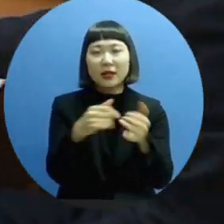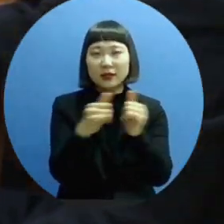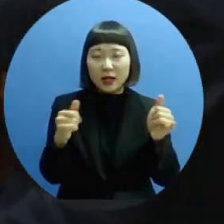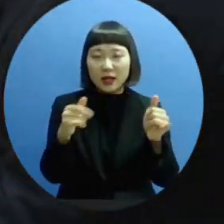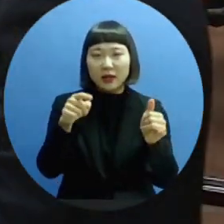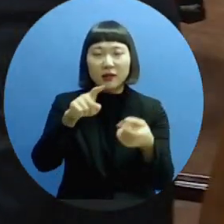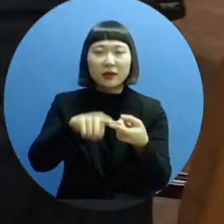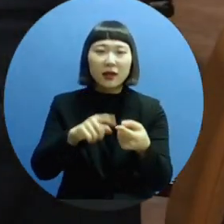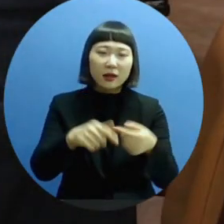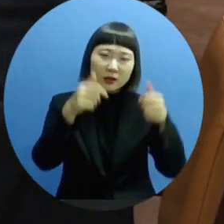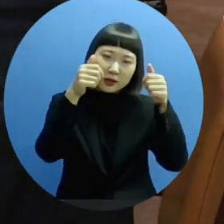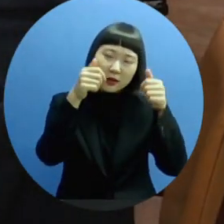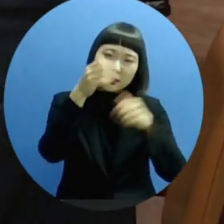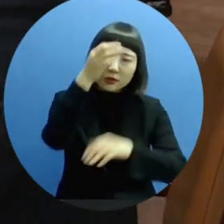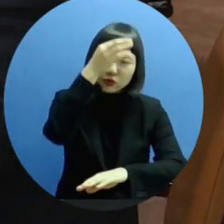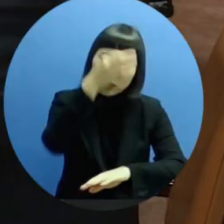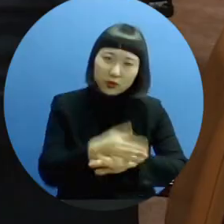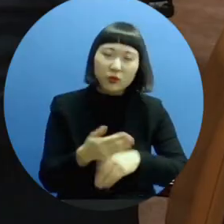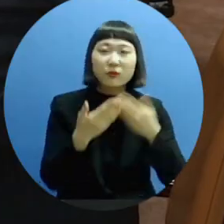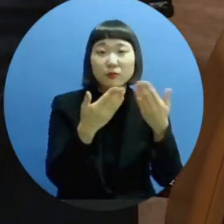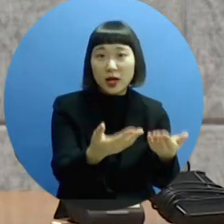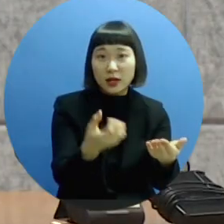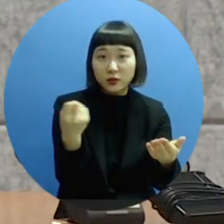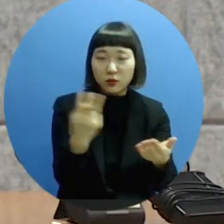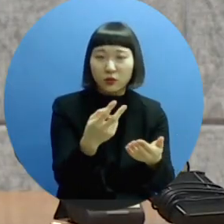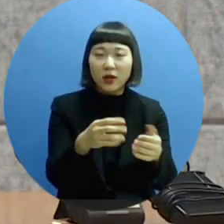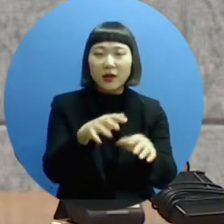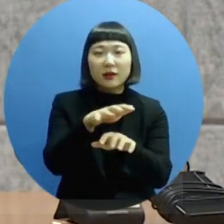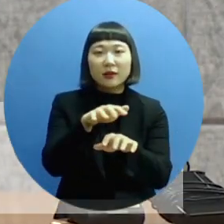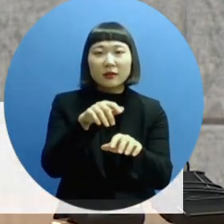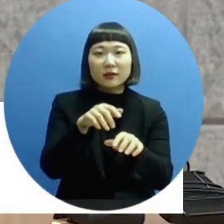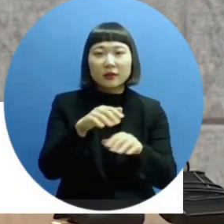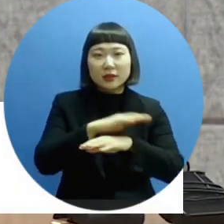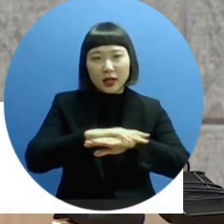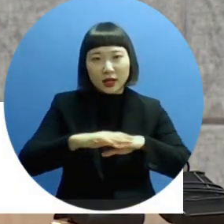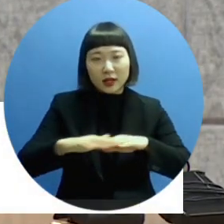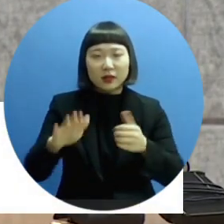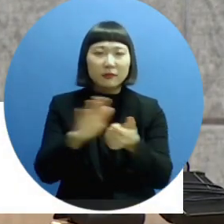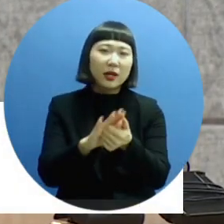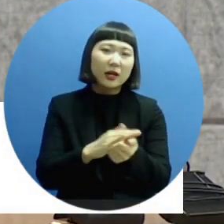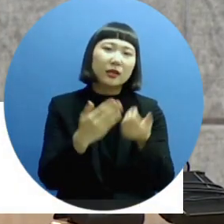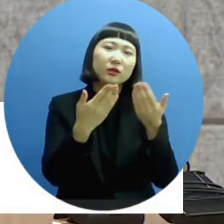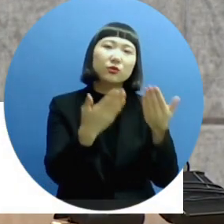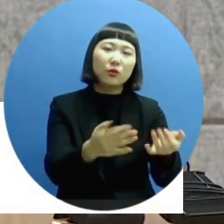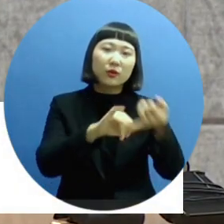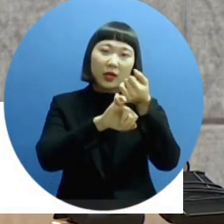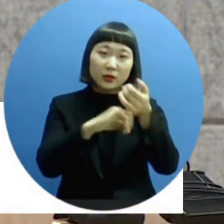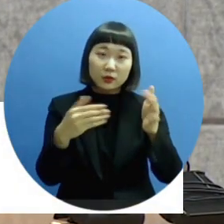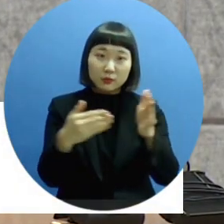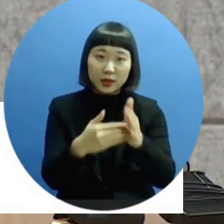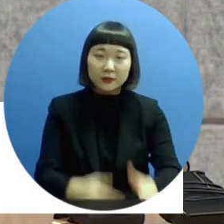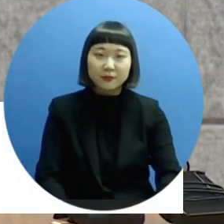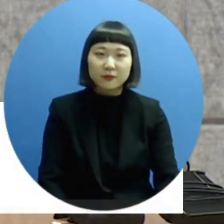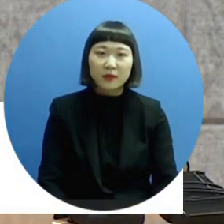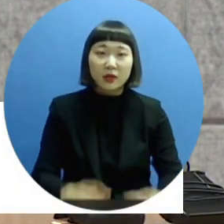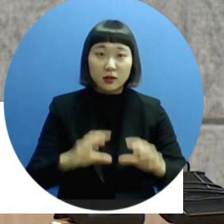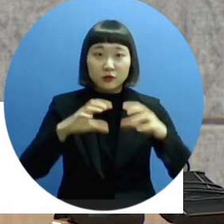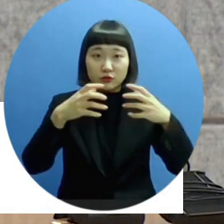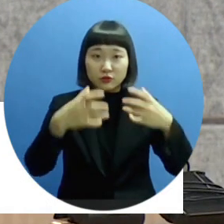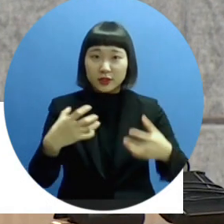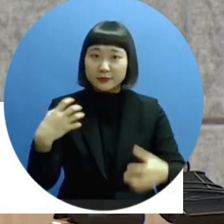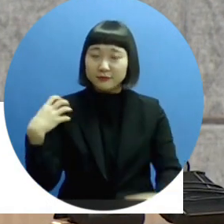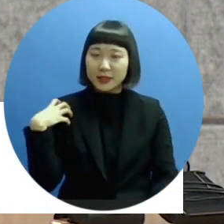체계적인 대책 마련을 약속했습니다. 국가의 책임지는 부처의 장관으로서